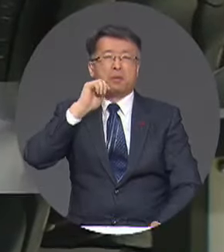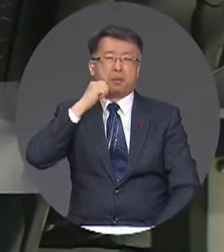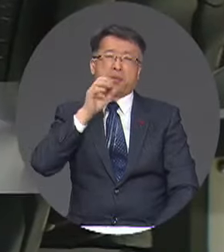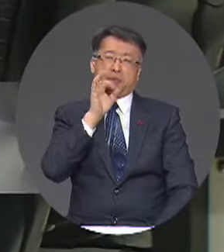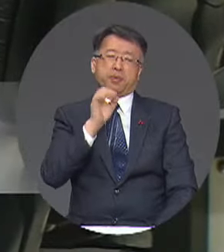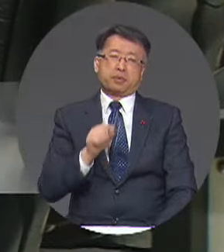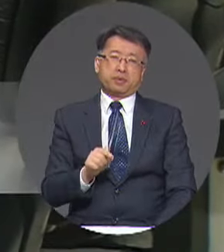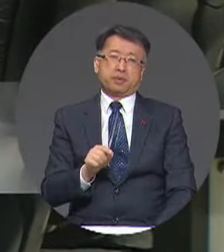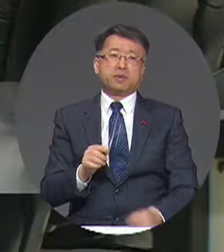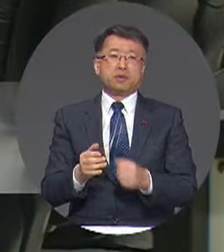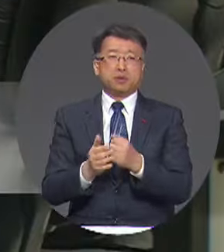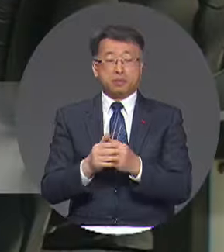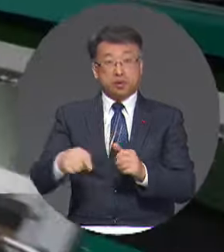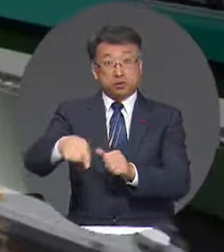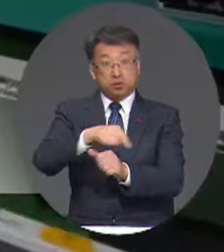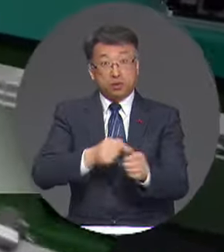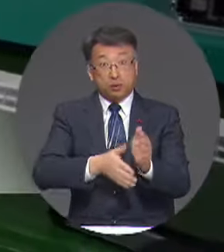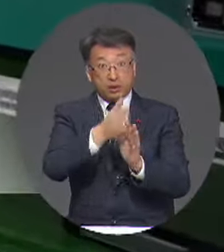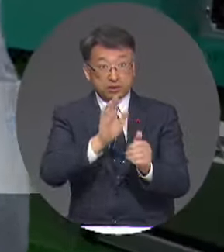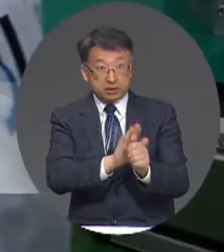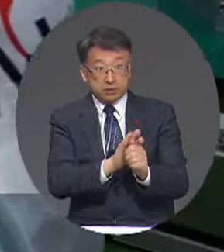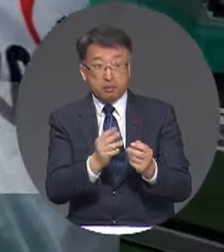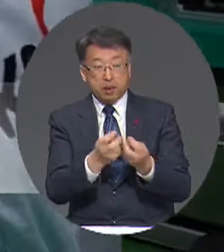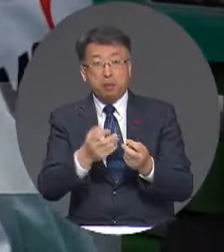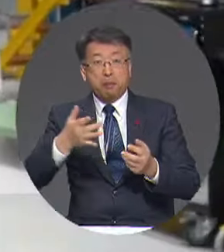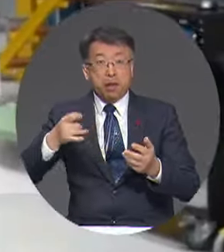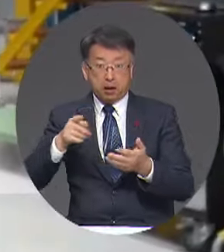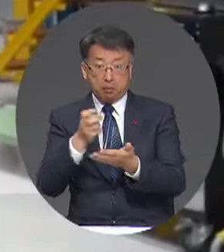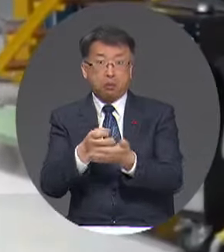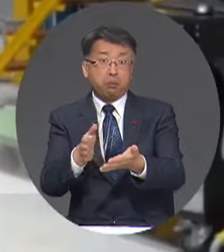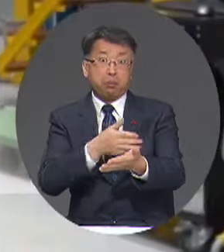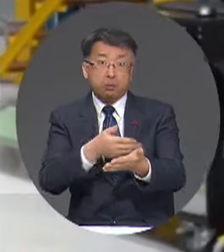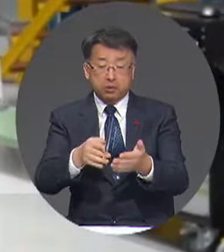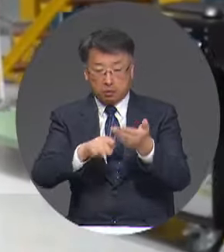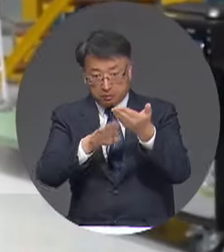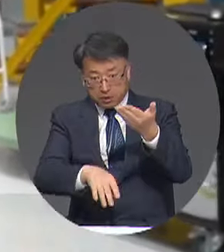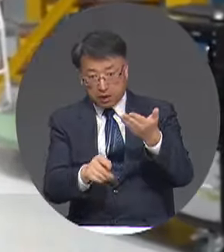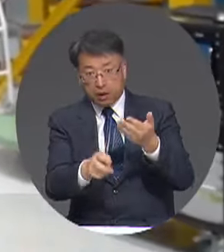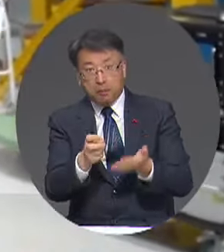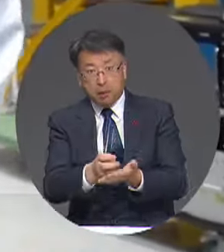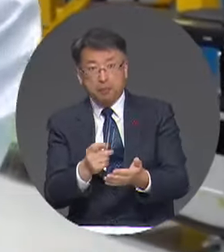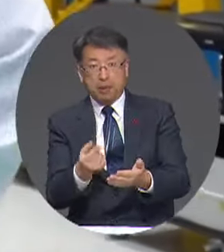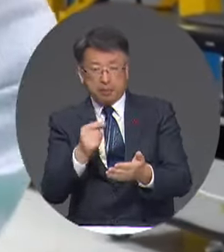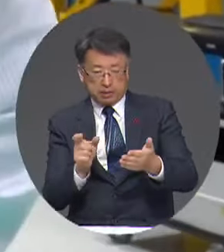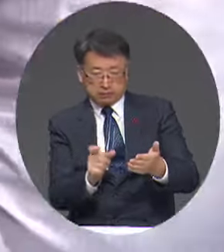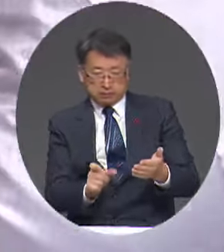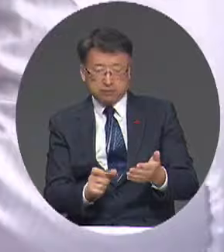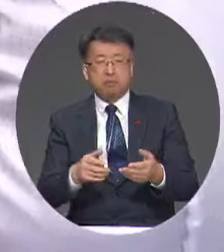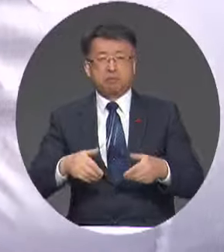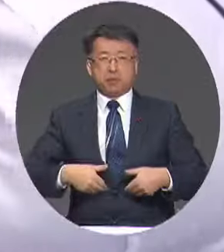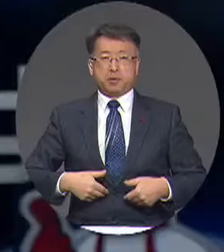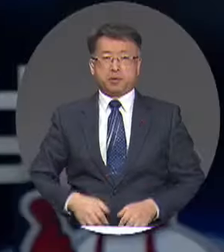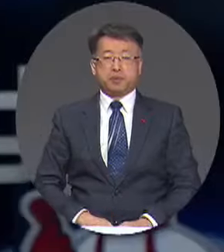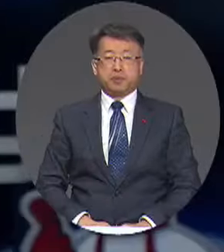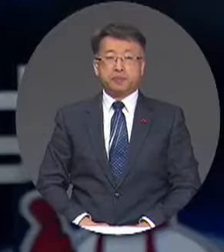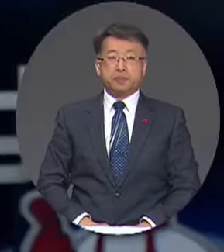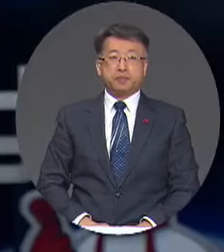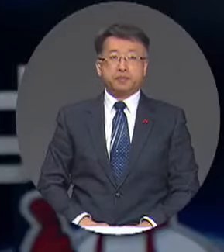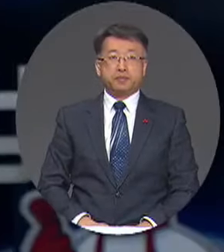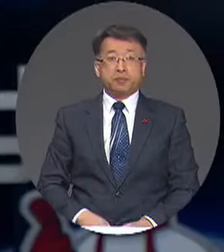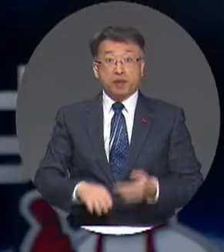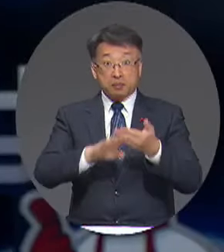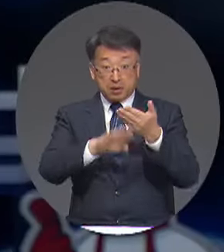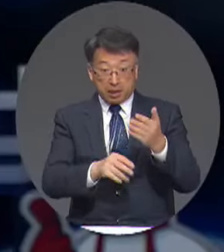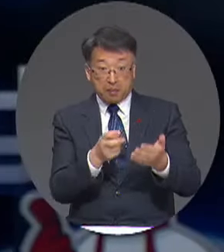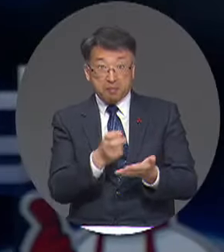우주항공청 특별법에는 정주여건 지원 대책이 빠져 있어 하위 법령 신설이 시급한 상황입니다.